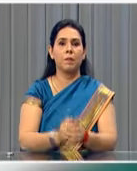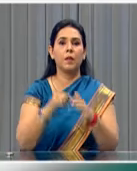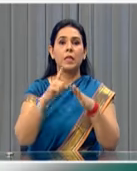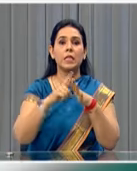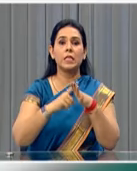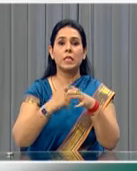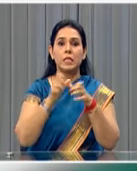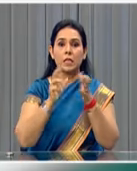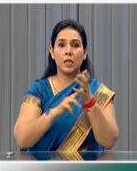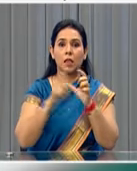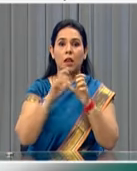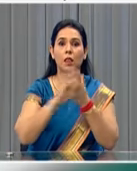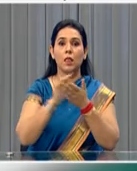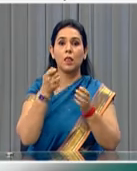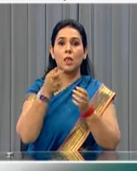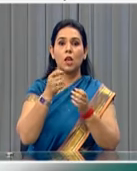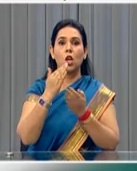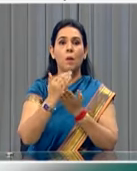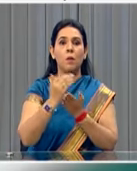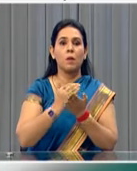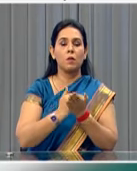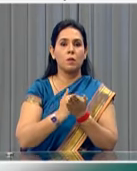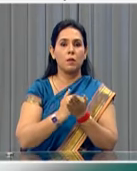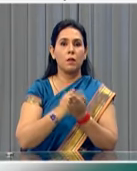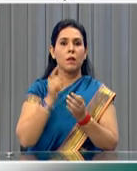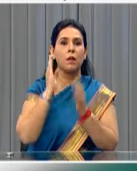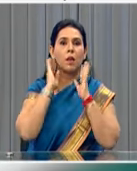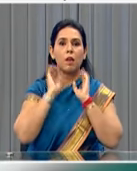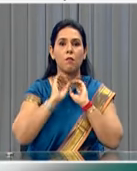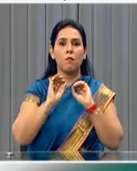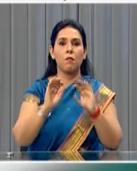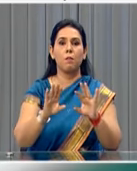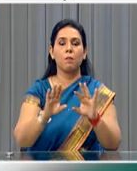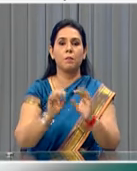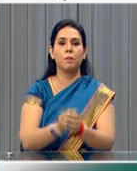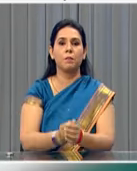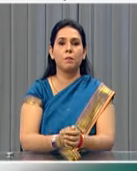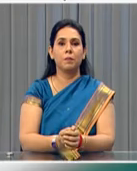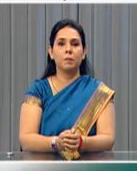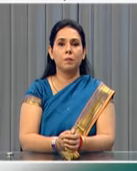जनधन योजना इसकी घोषणा की थी।